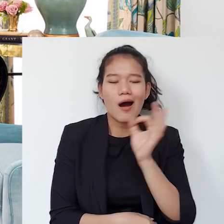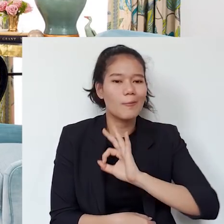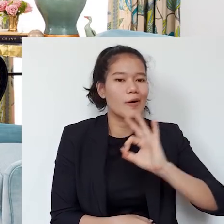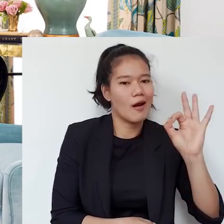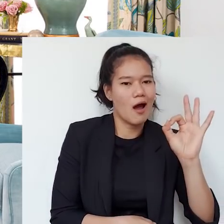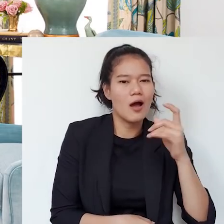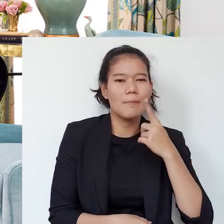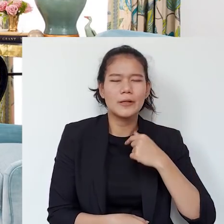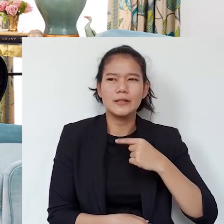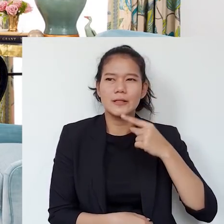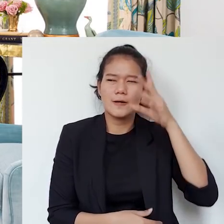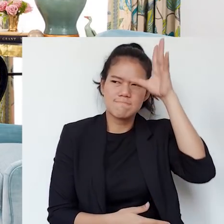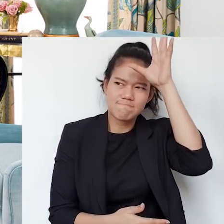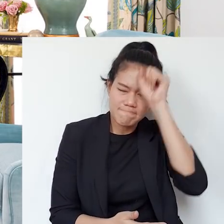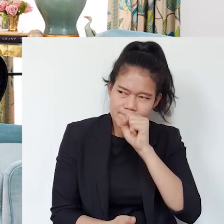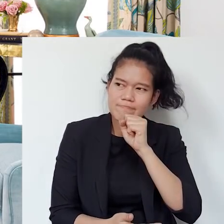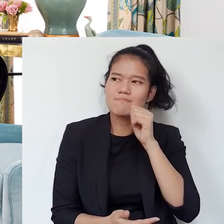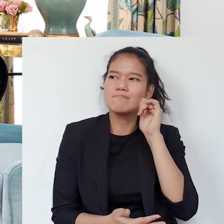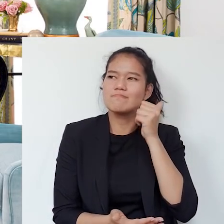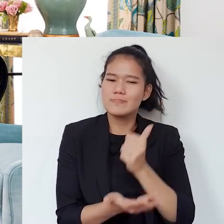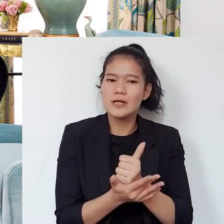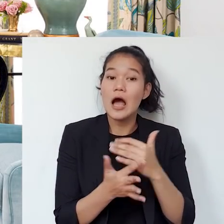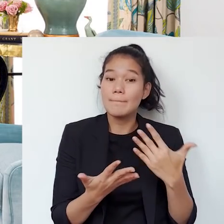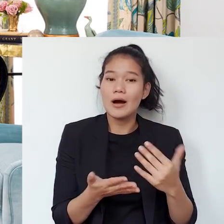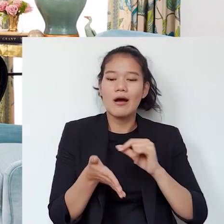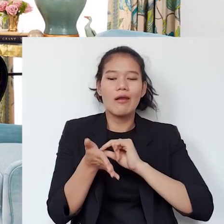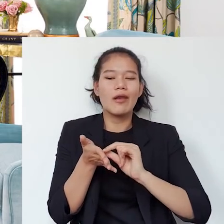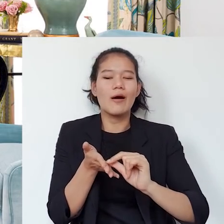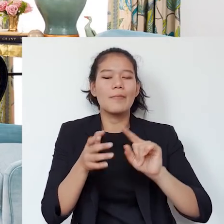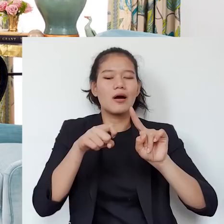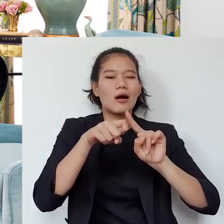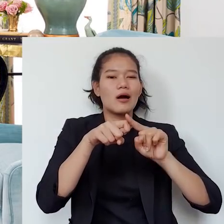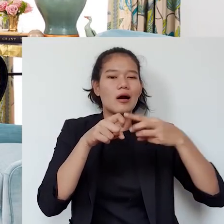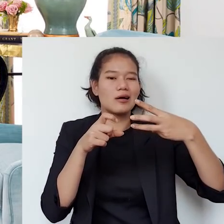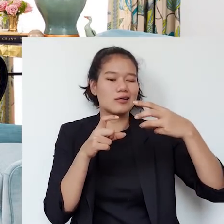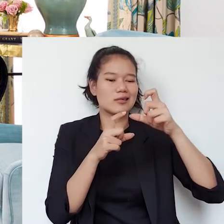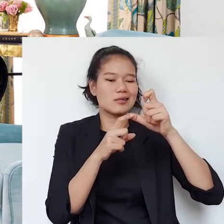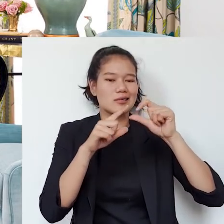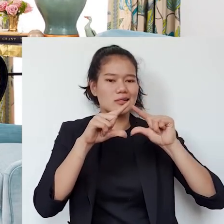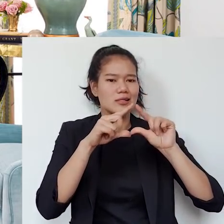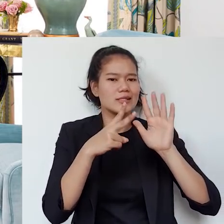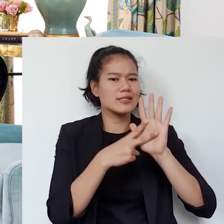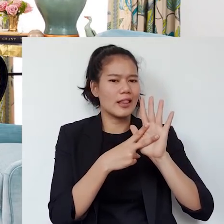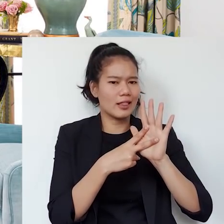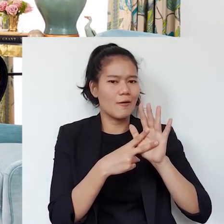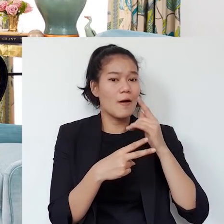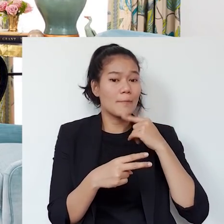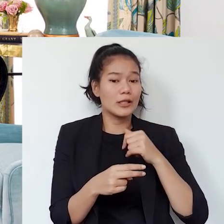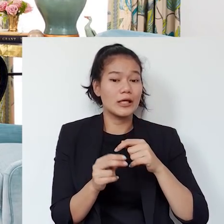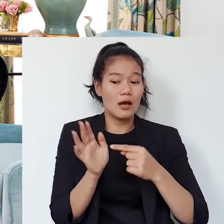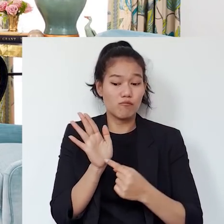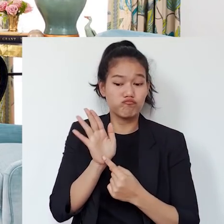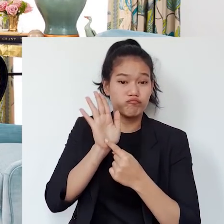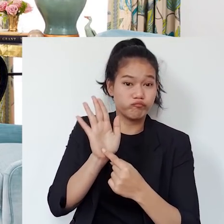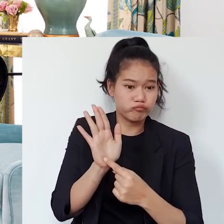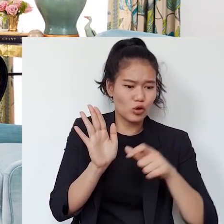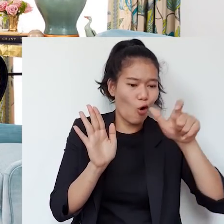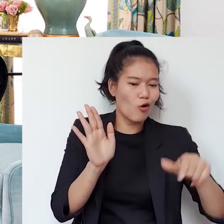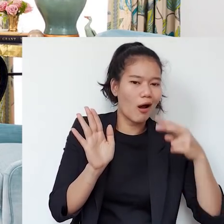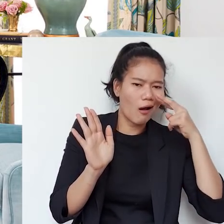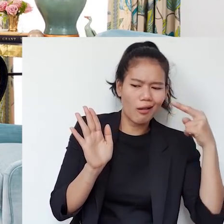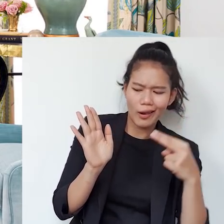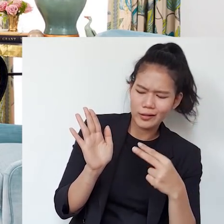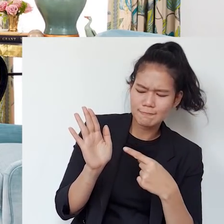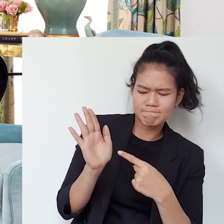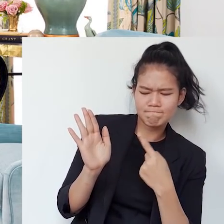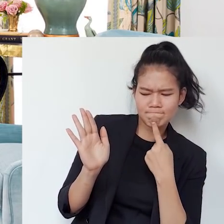penuh kesadaran kita memikirkan hal yang disebut dengan kesan. Apa kesan orang ketika melihat status saya yang ini